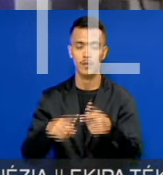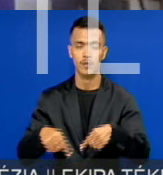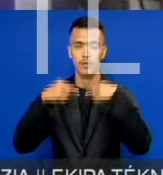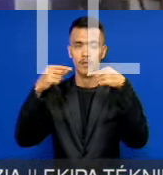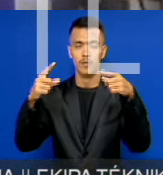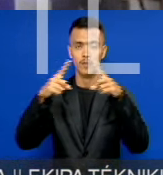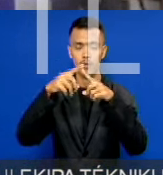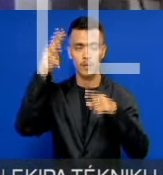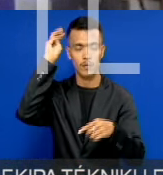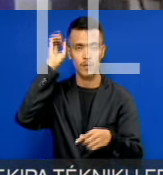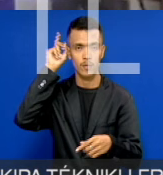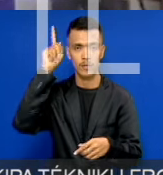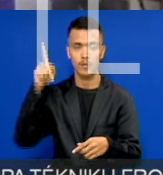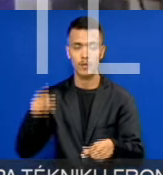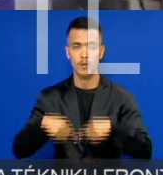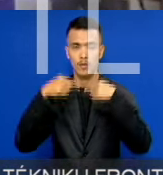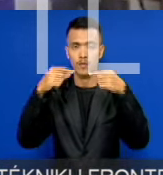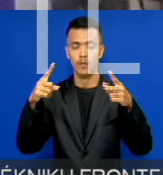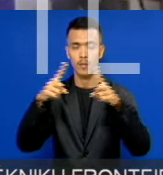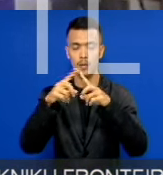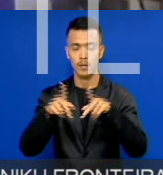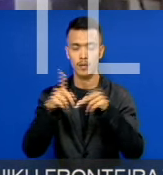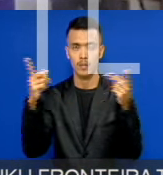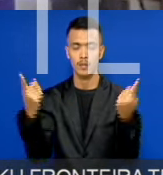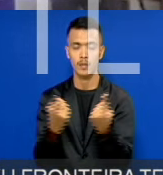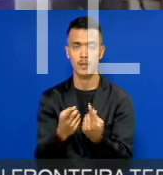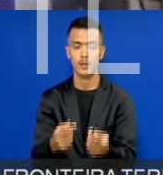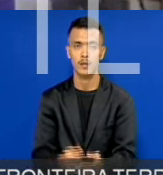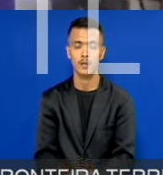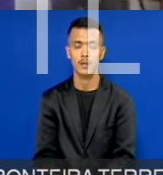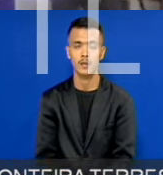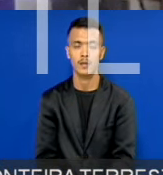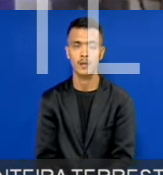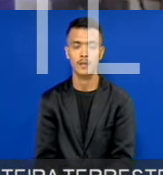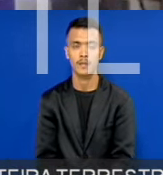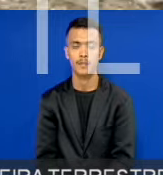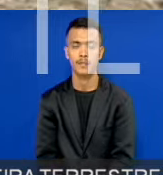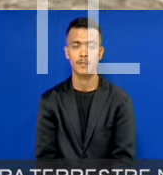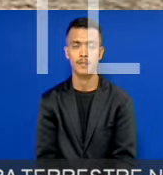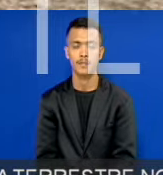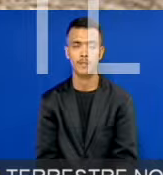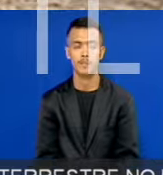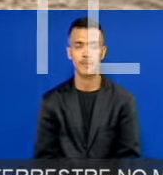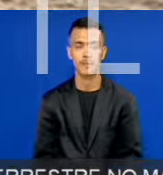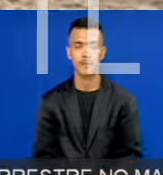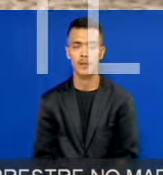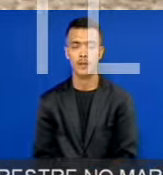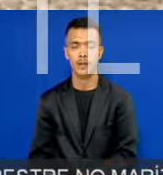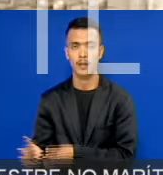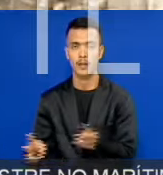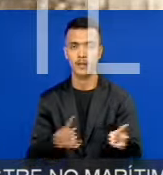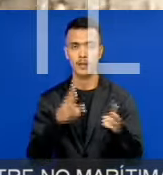obras atau mungkin sebab kompanyen nih beh tanah juri kan. Nah usia gubernur para tuh Maya dia. Estrada Lugatoi,